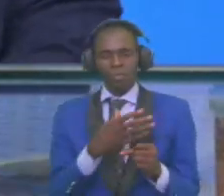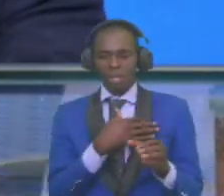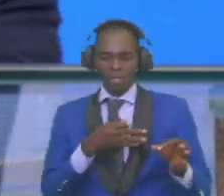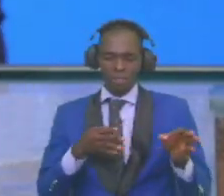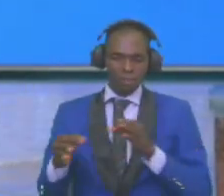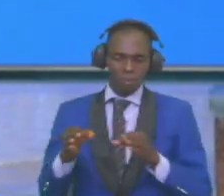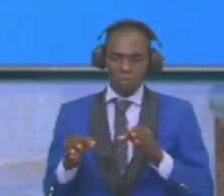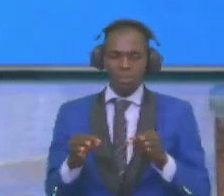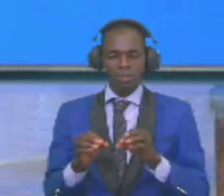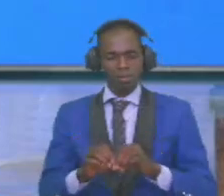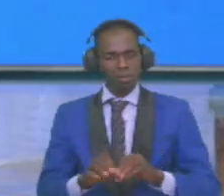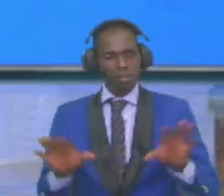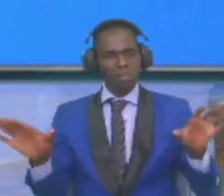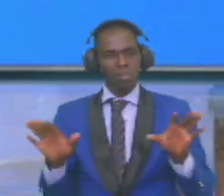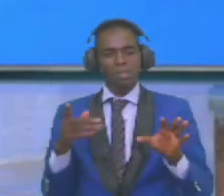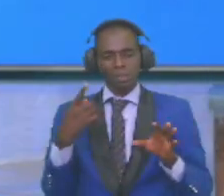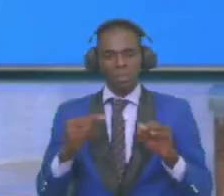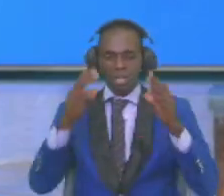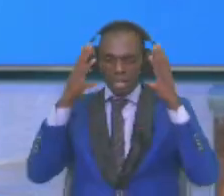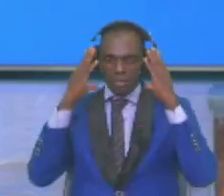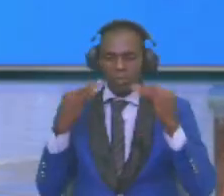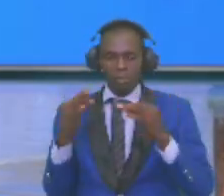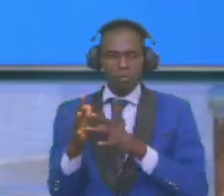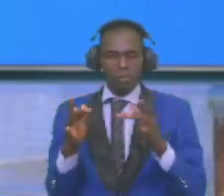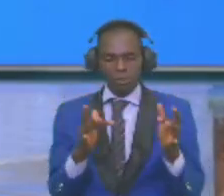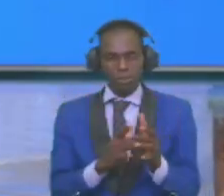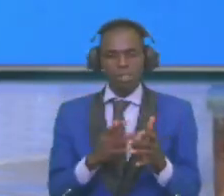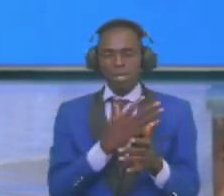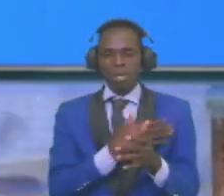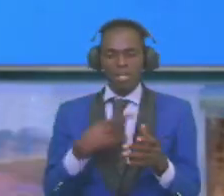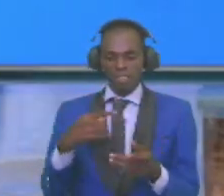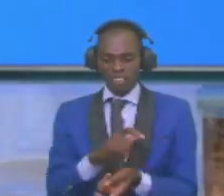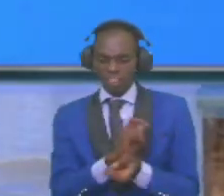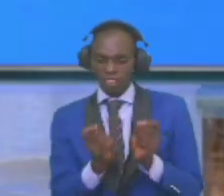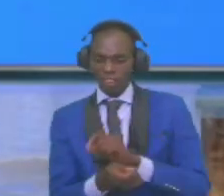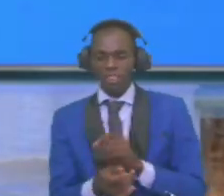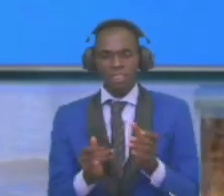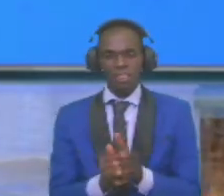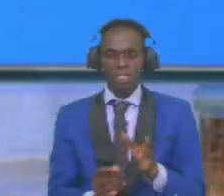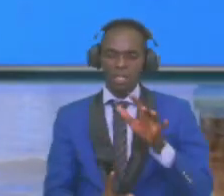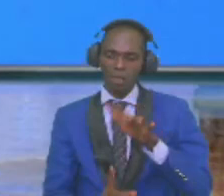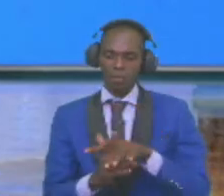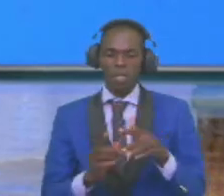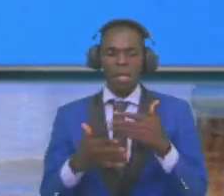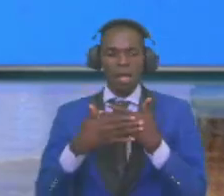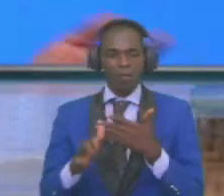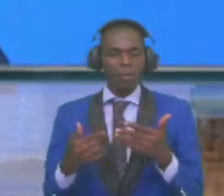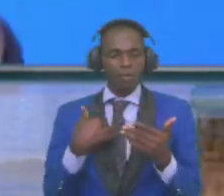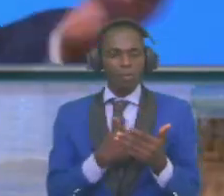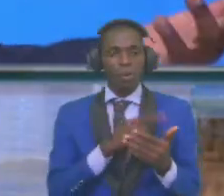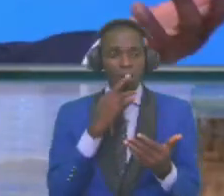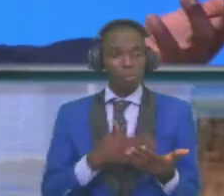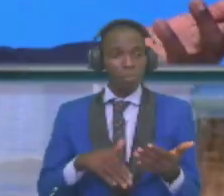sur le point de l'express du salut le châtiment et la transformation qui accompagnent après la